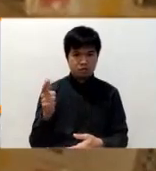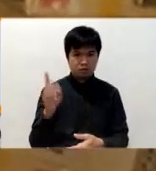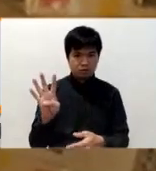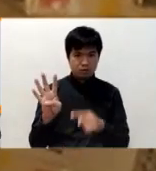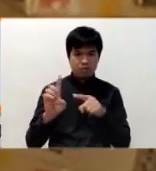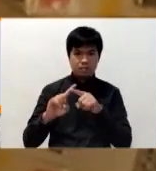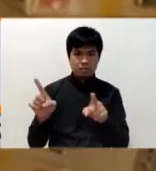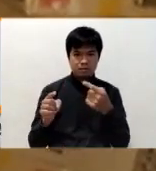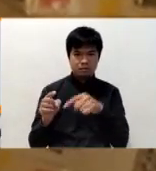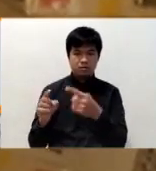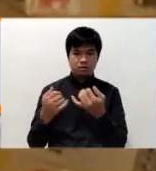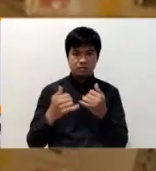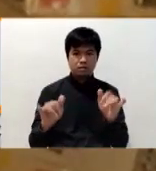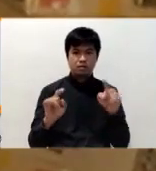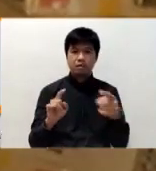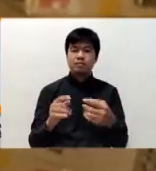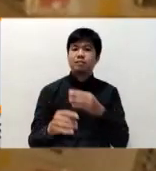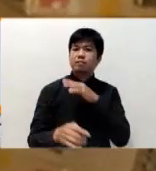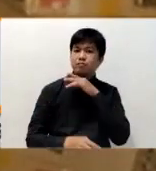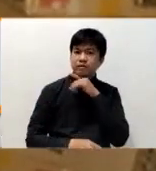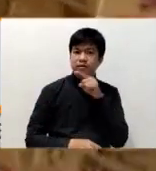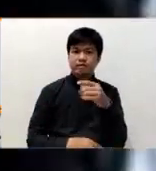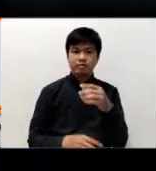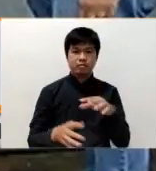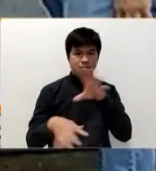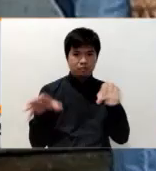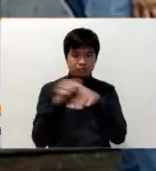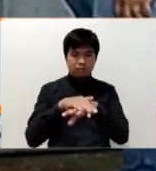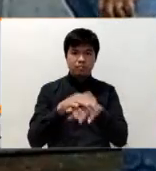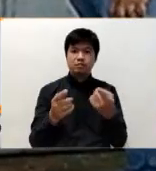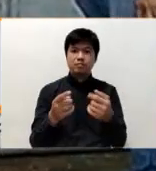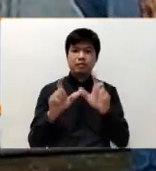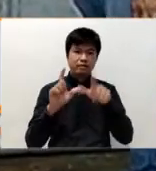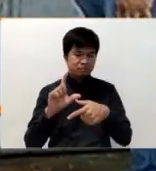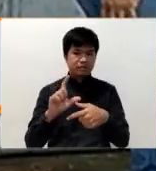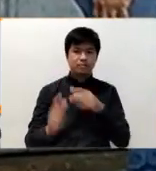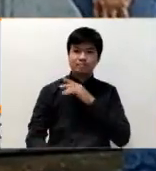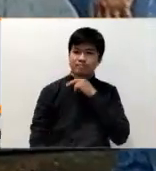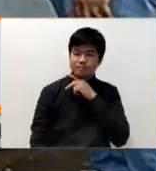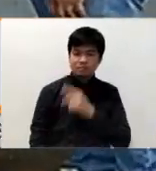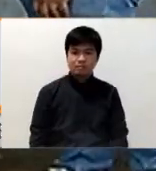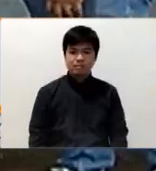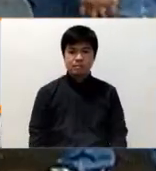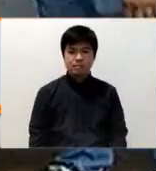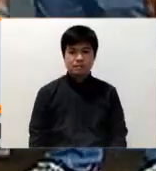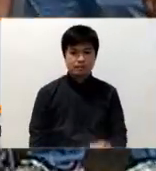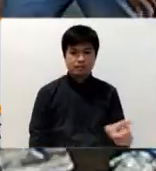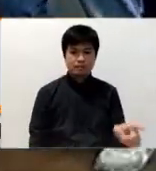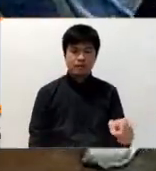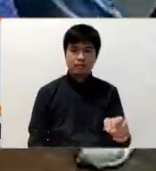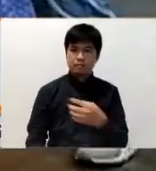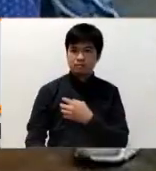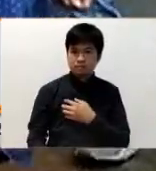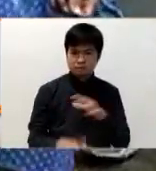Agriculture Department na contaminated meat dahil nahalo na sa expired. Halos umurong aksikmura ng mga otoridad sa nasamsam na